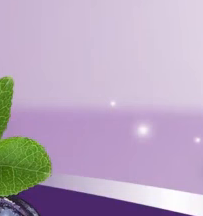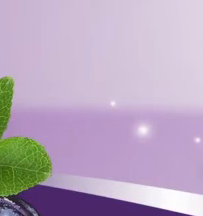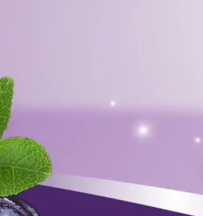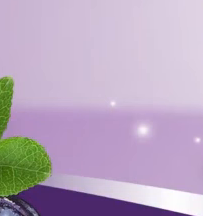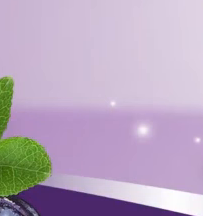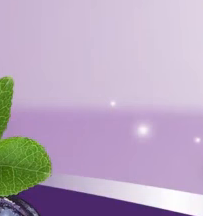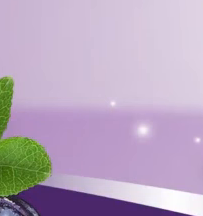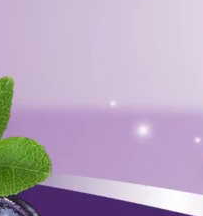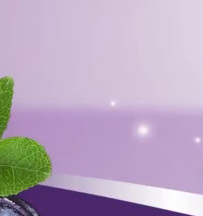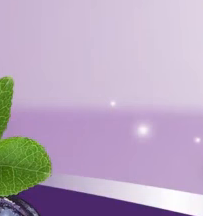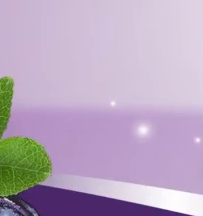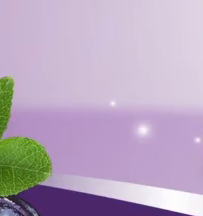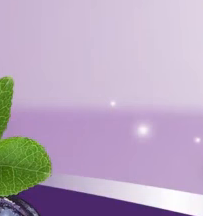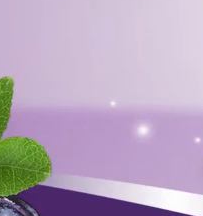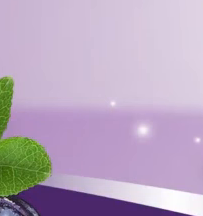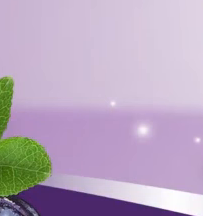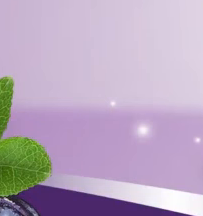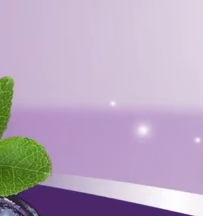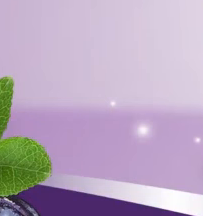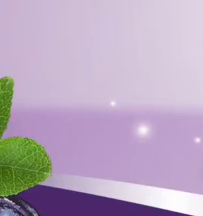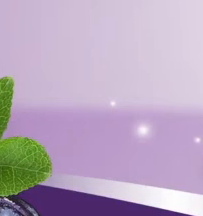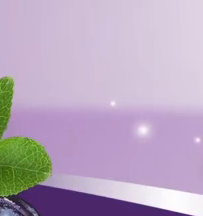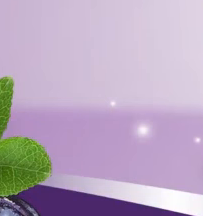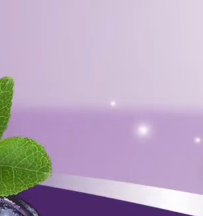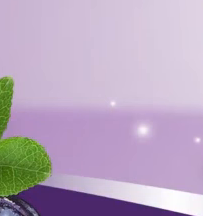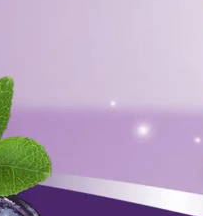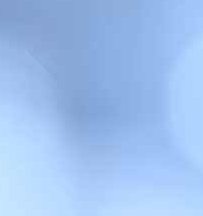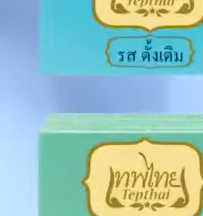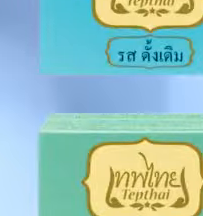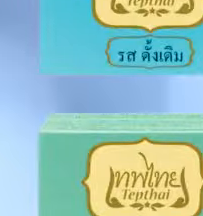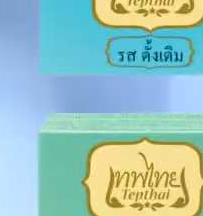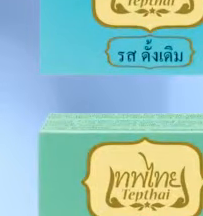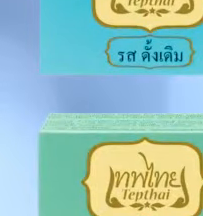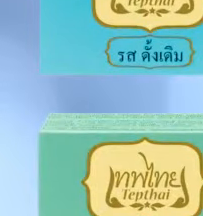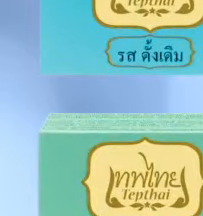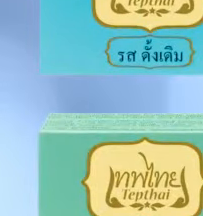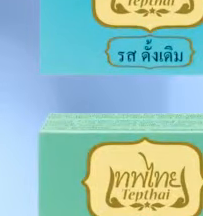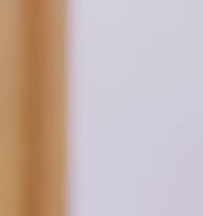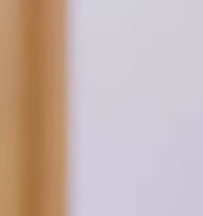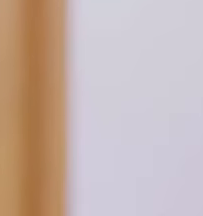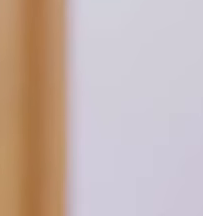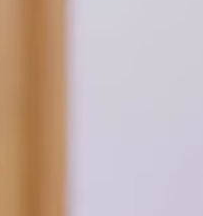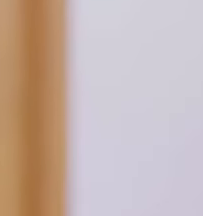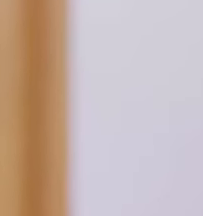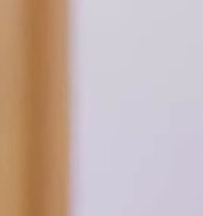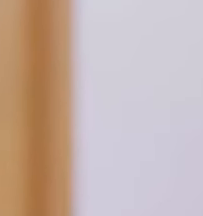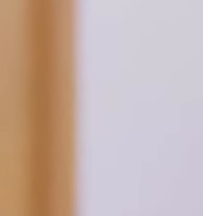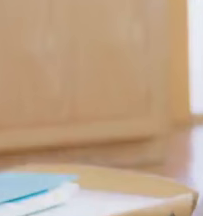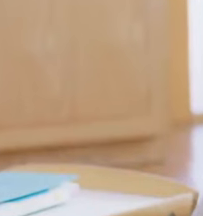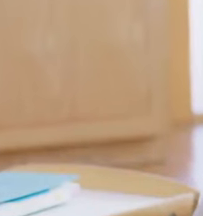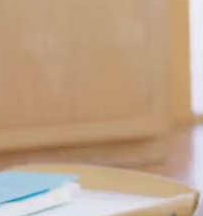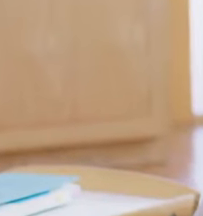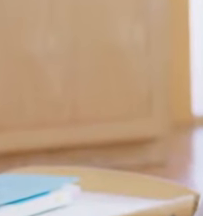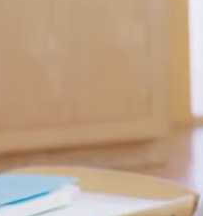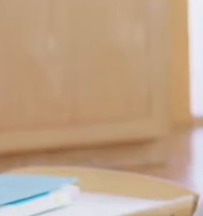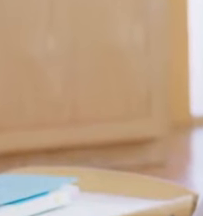021132222หรือช้อปผ่าน LINE ได้ที่ @happy_shopping ค่ะ ใช้เทพไทยแล้วรู้สึกยังไงครับ ไม่เคยใช้ยาสีฟันสมุนไพรค่ะ